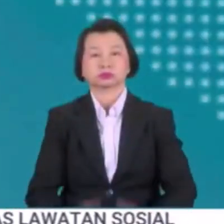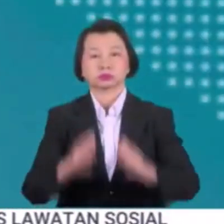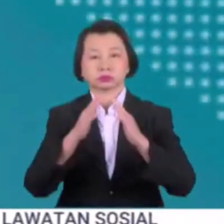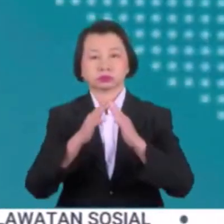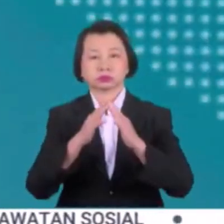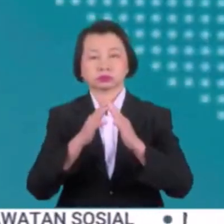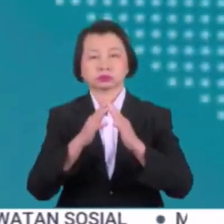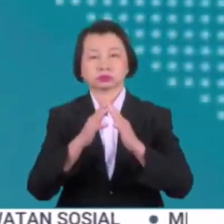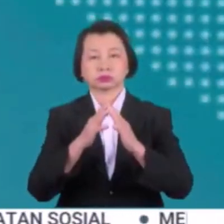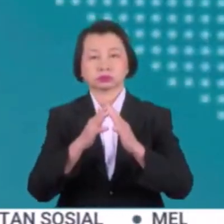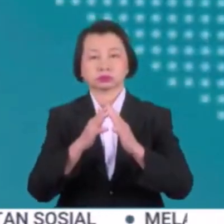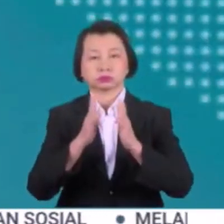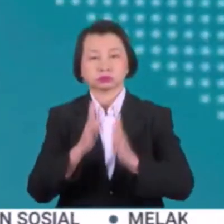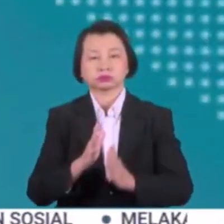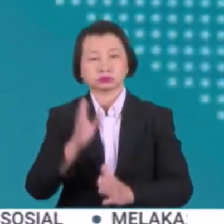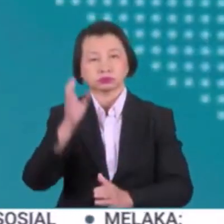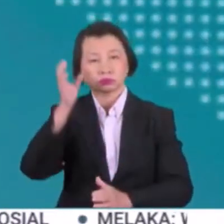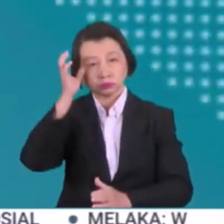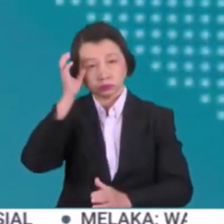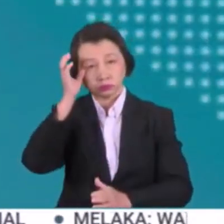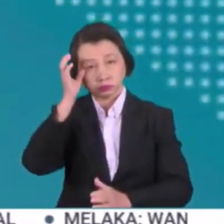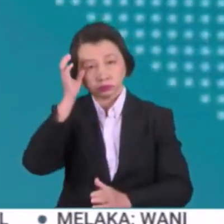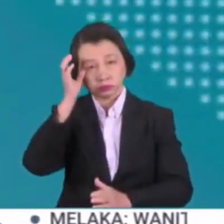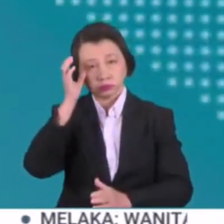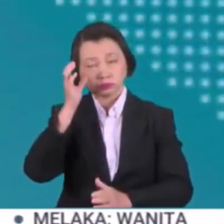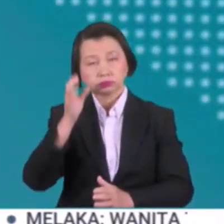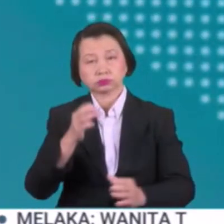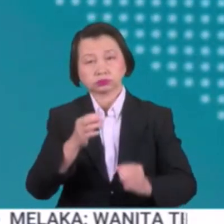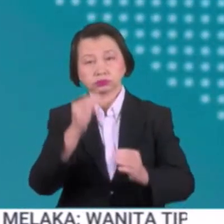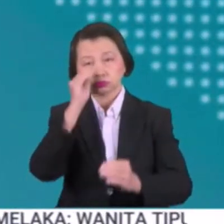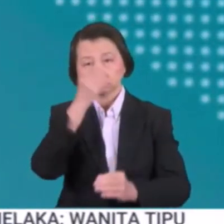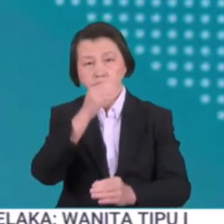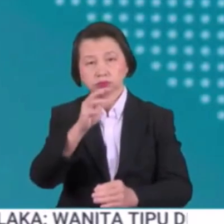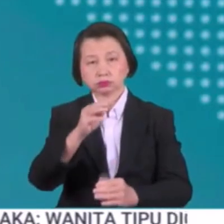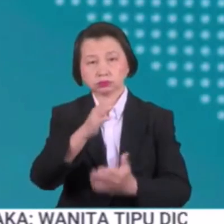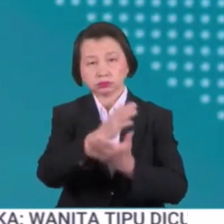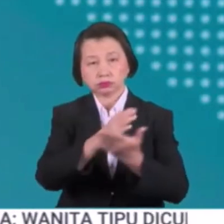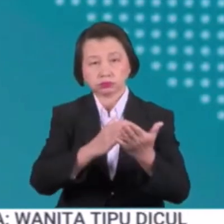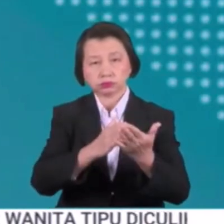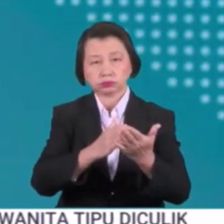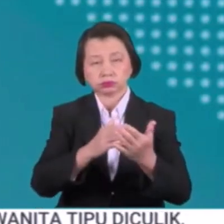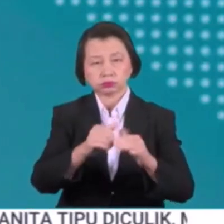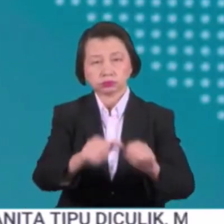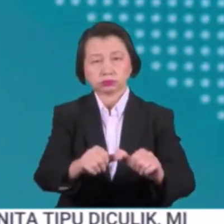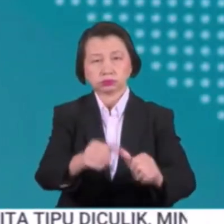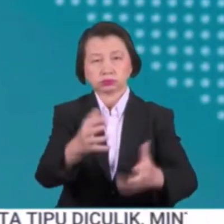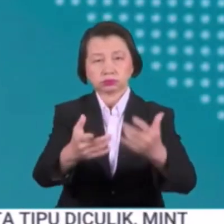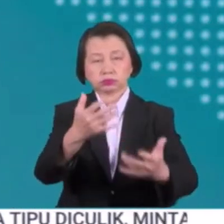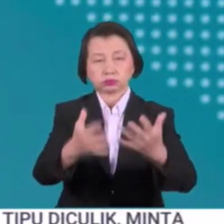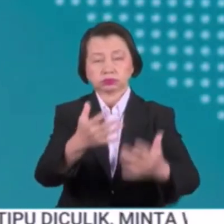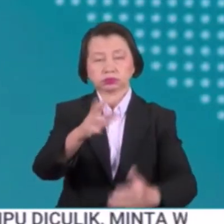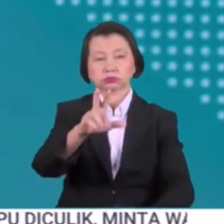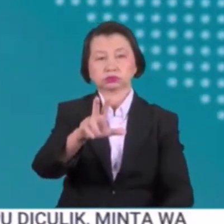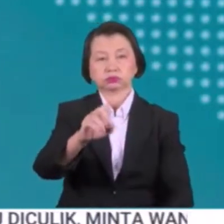sebuah rumah ibadat kaum tiongha di Jalan Bunga Mawa berstruktur separuh kekal terbakar kira-kira